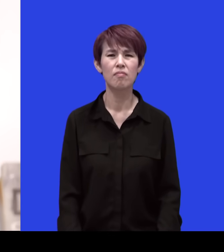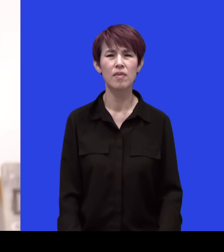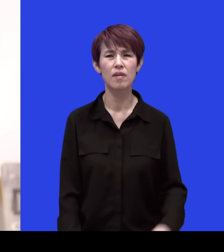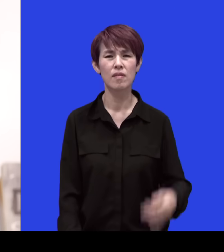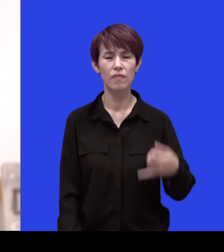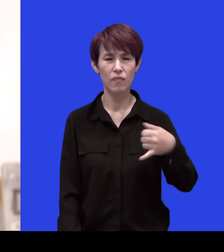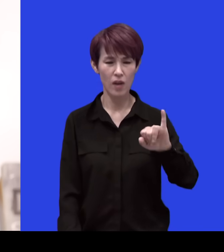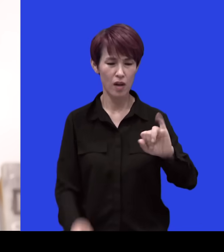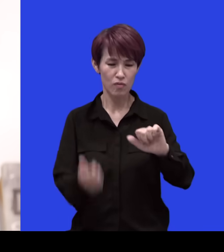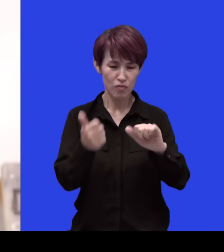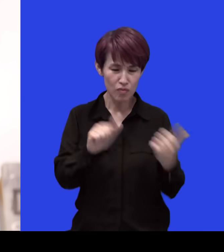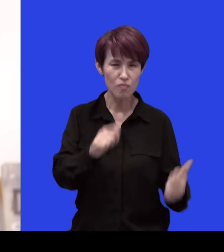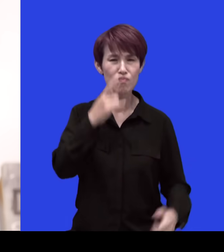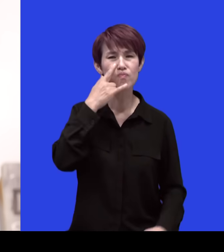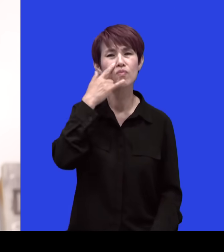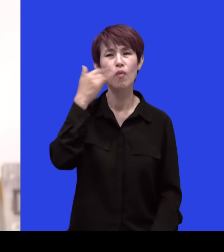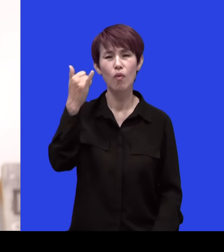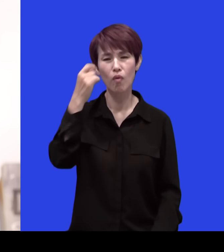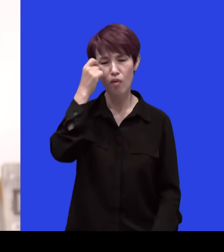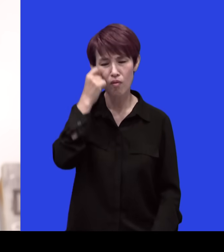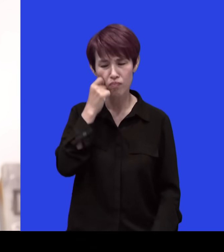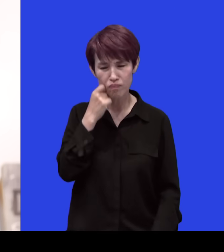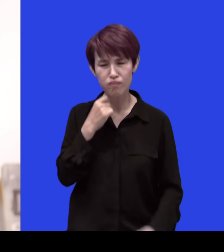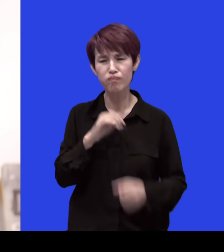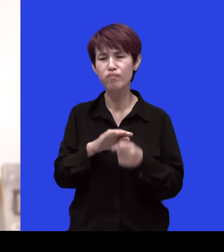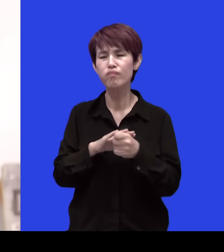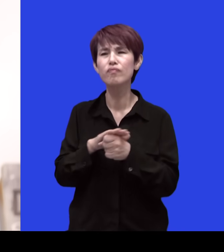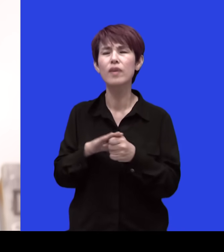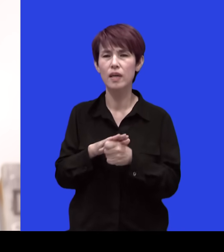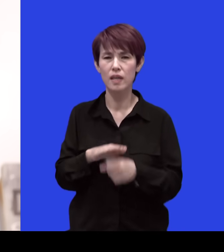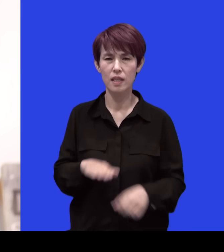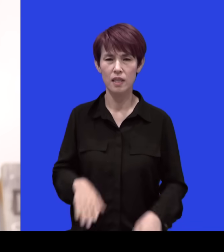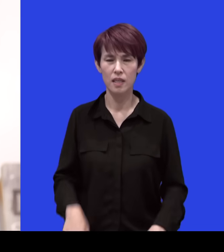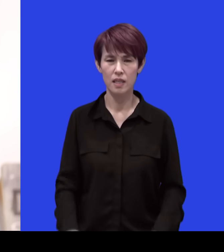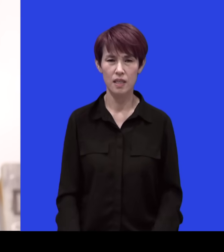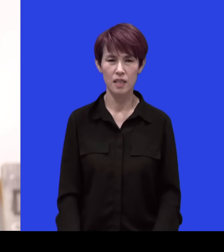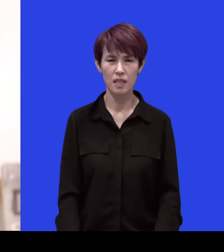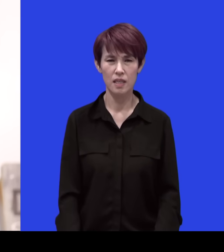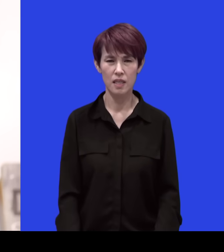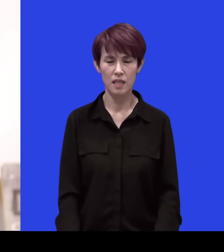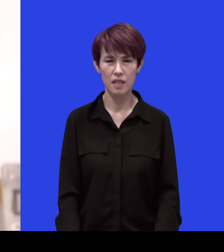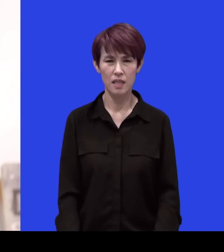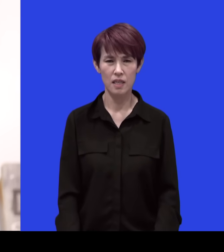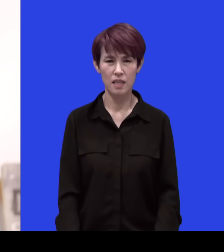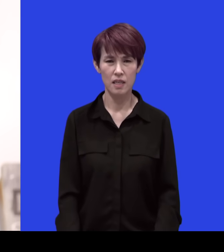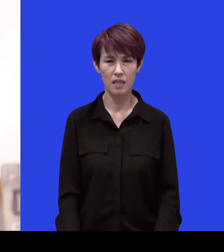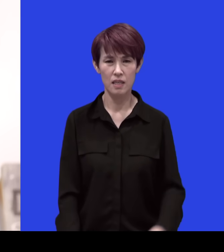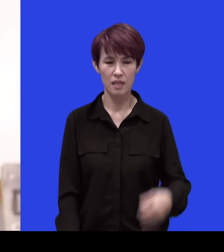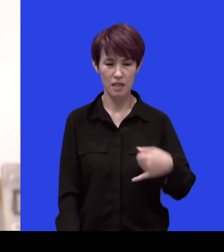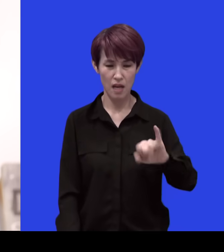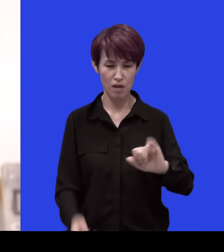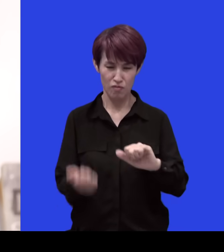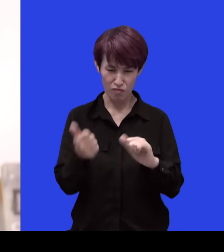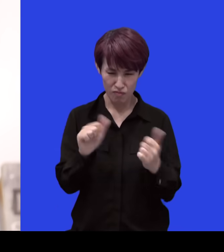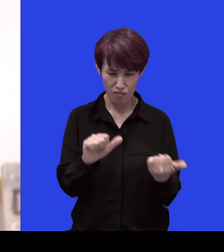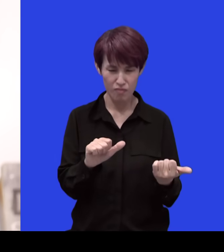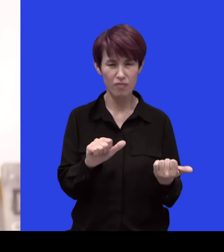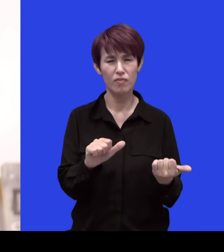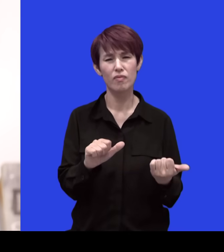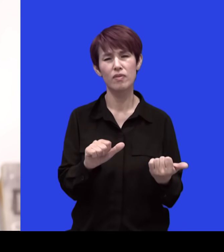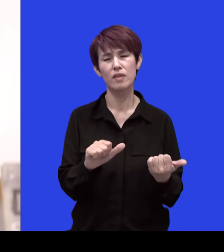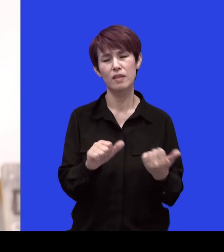자식을 잃은 부모보다 더 불쌍한 사람이 어디 있어요. 자식은 죽으면 가슴에 문다 그러고 그러잖아요.